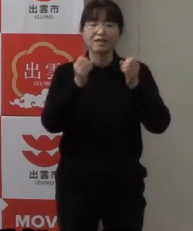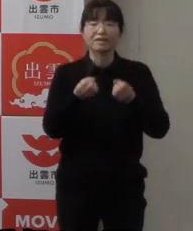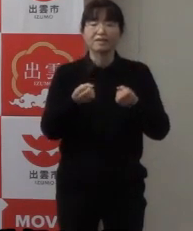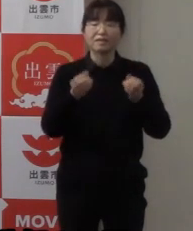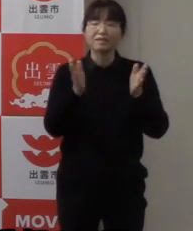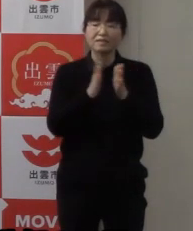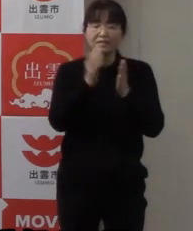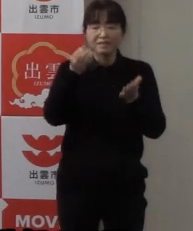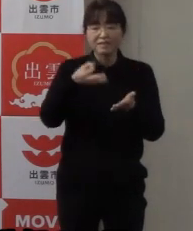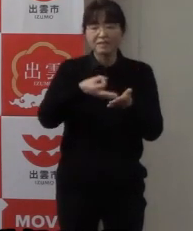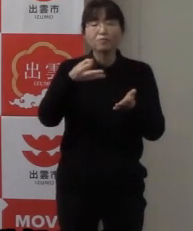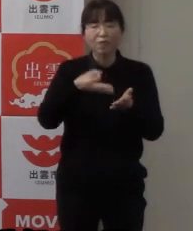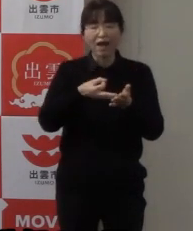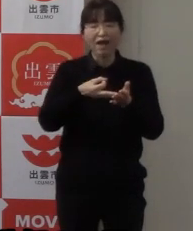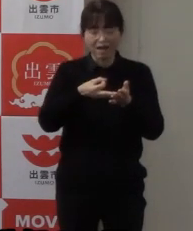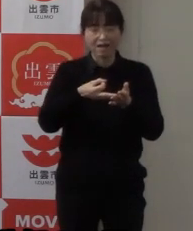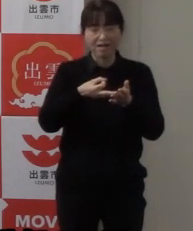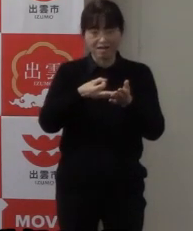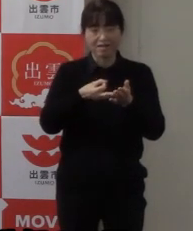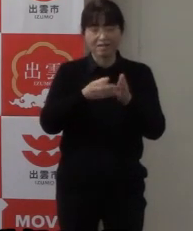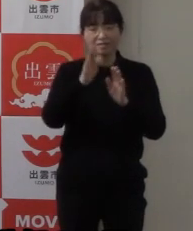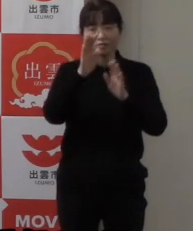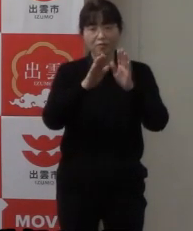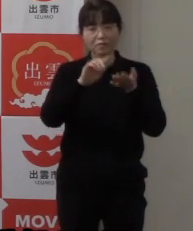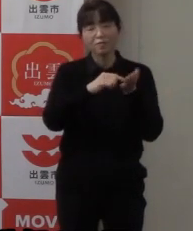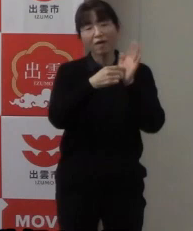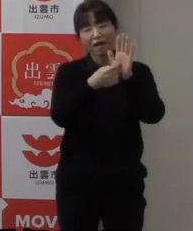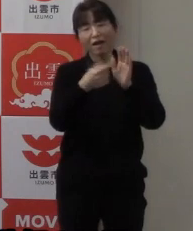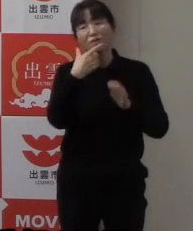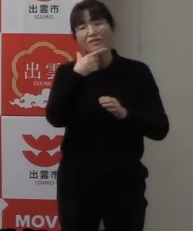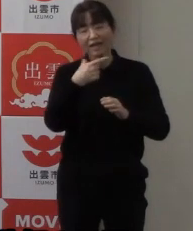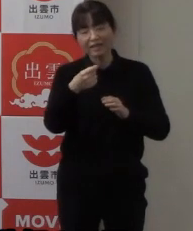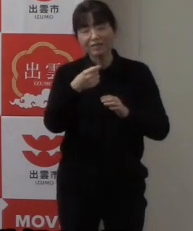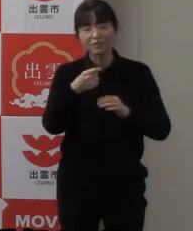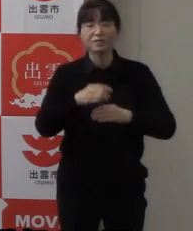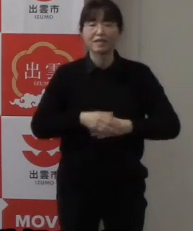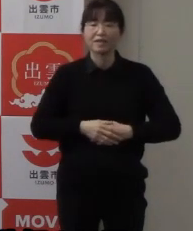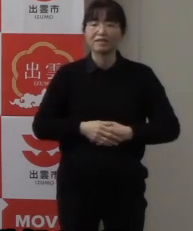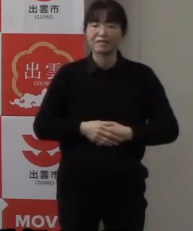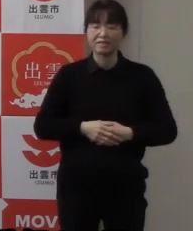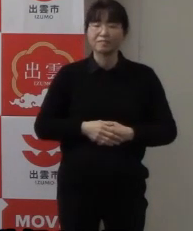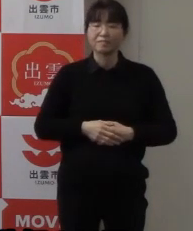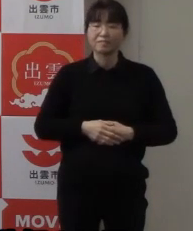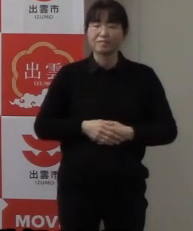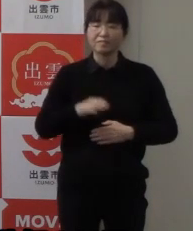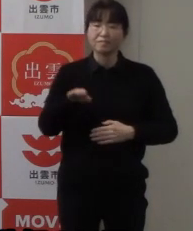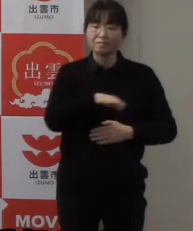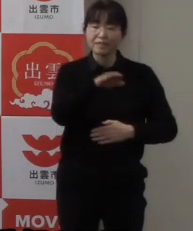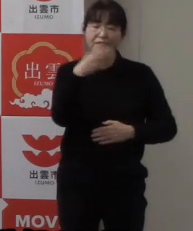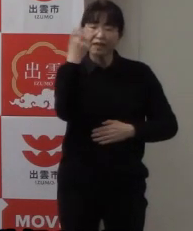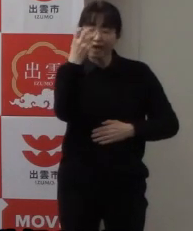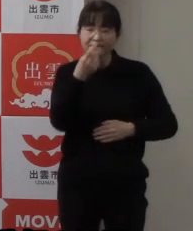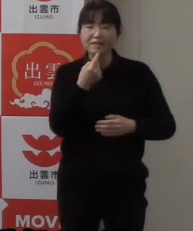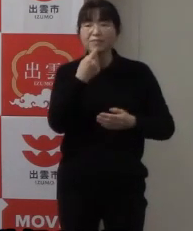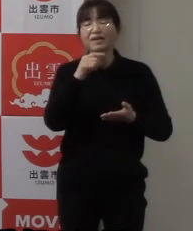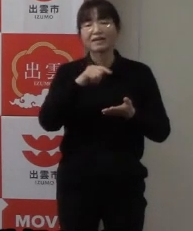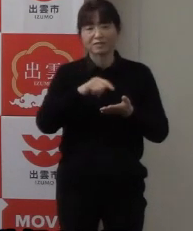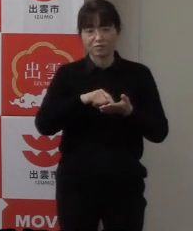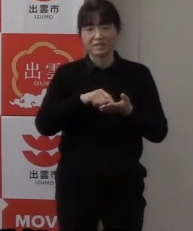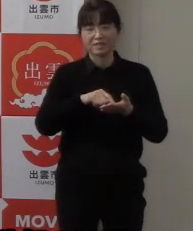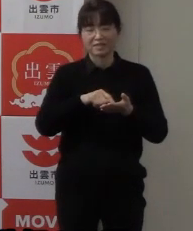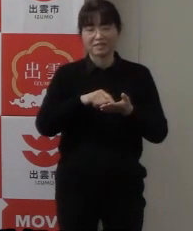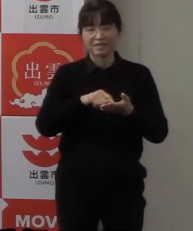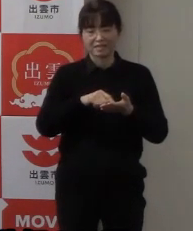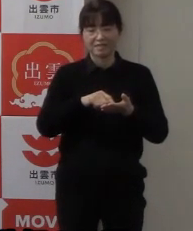気を出していくということで、まあ、誰でも 検索しやすいです